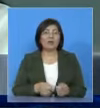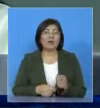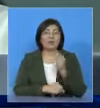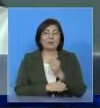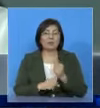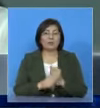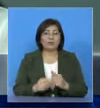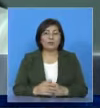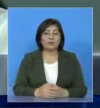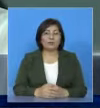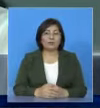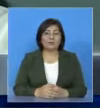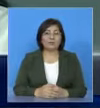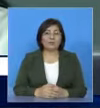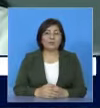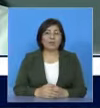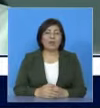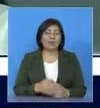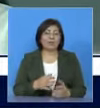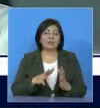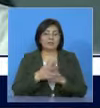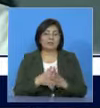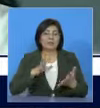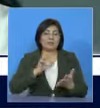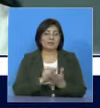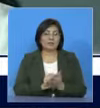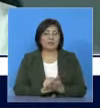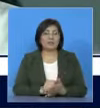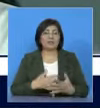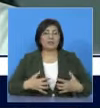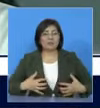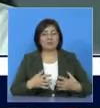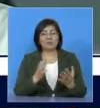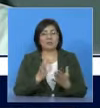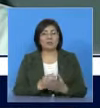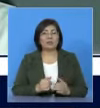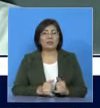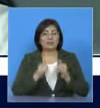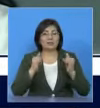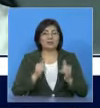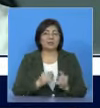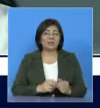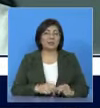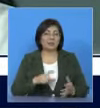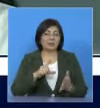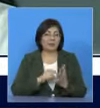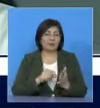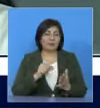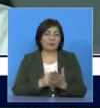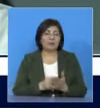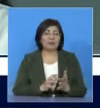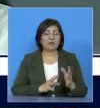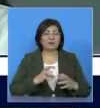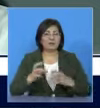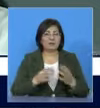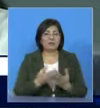der lieder клубня симов росла тип тяни в основном заняты в аграрной отрасли активно развивается птицеводства и овощеводство к